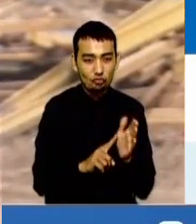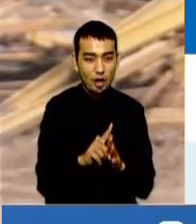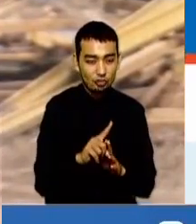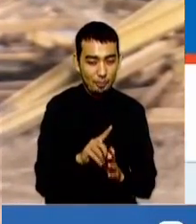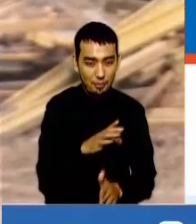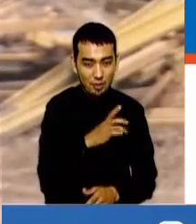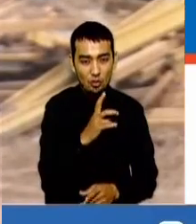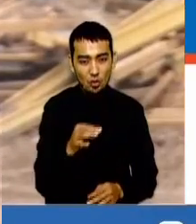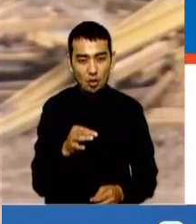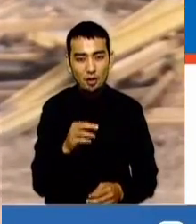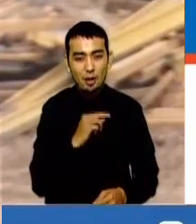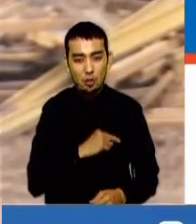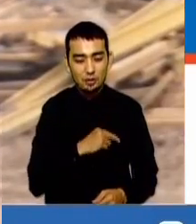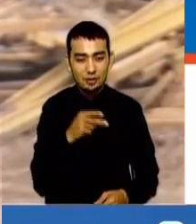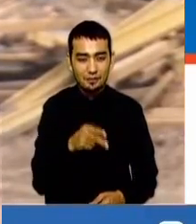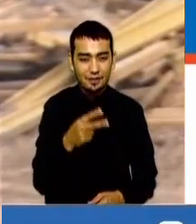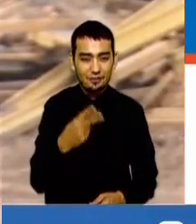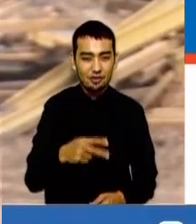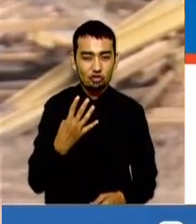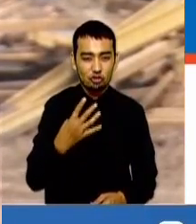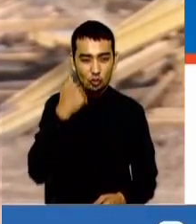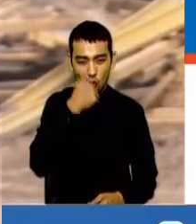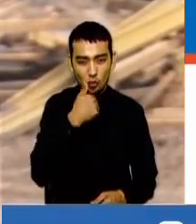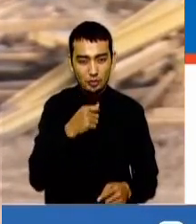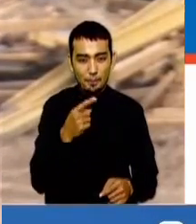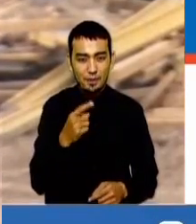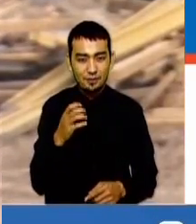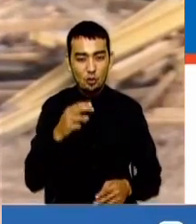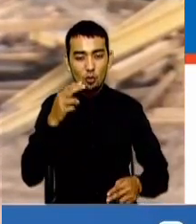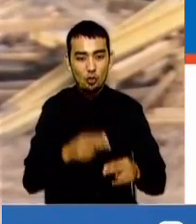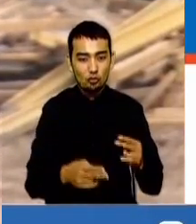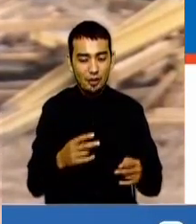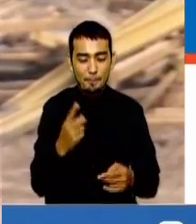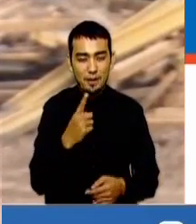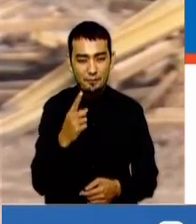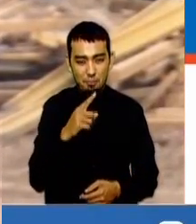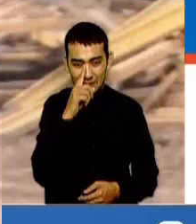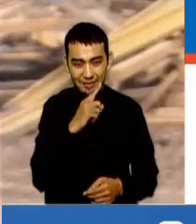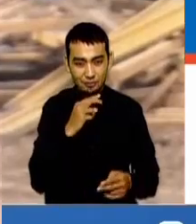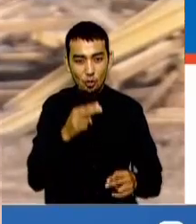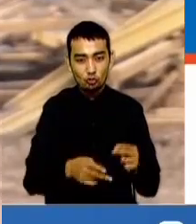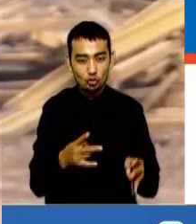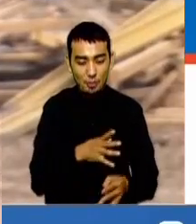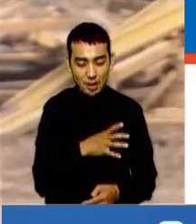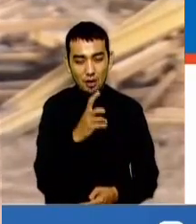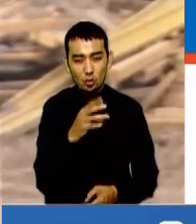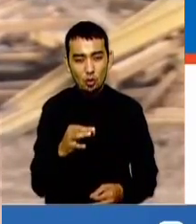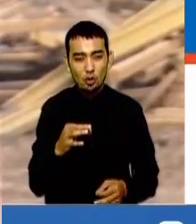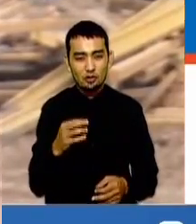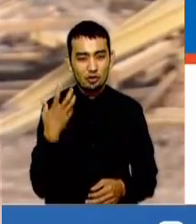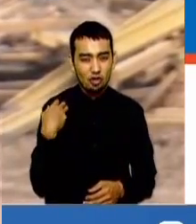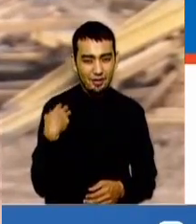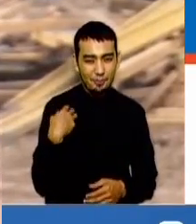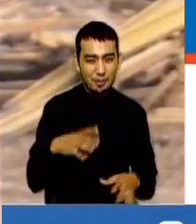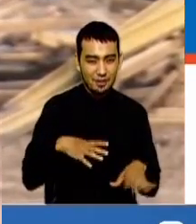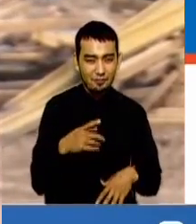жұмыс 2024 жылдың 1 қаңтарында аяқталуға тиіс. Бірақ кәсіпкерлер базар басшылығының бұл уәдесіне сенбейді, өйткені